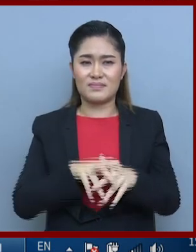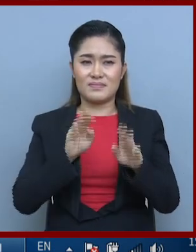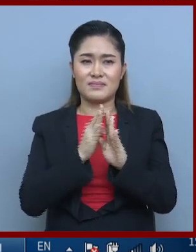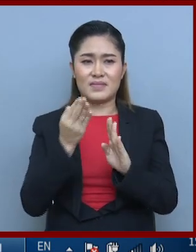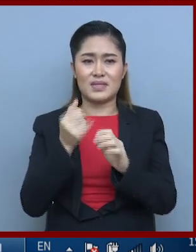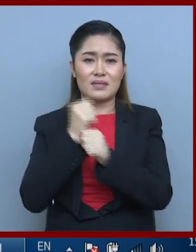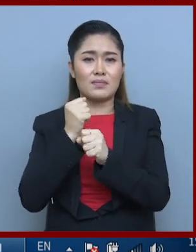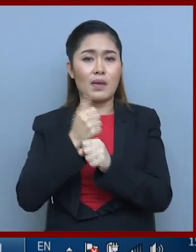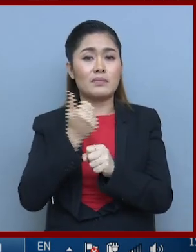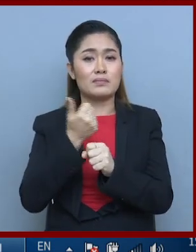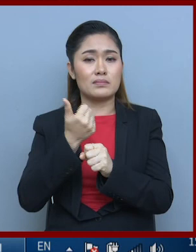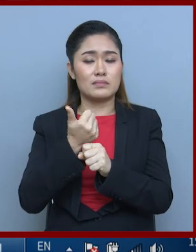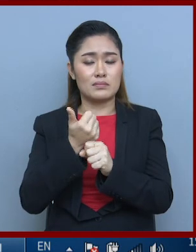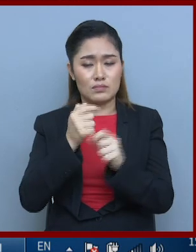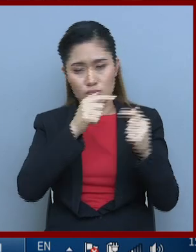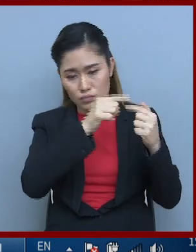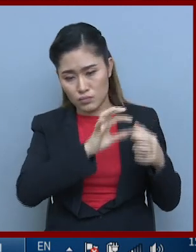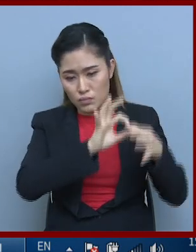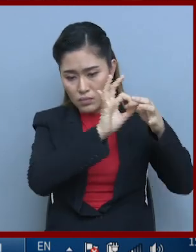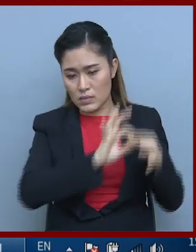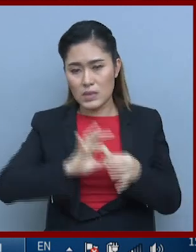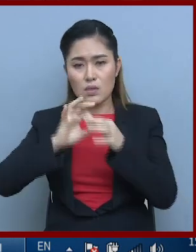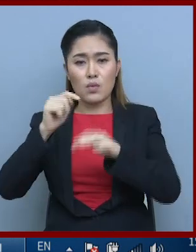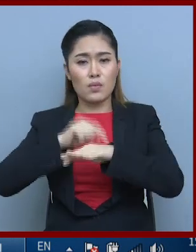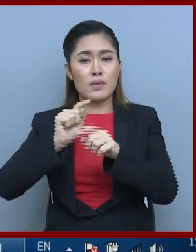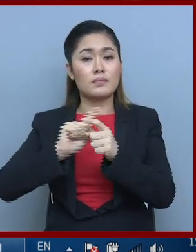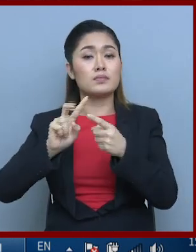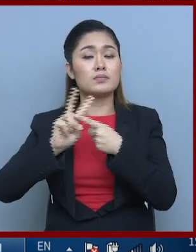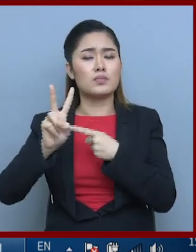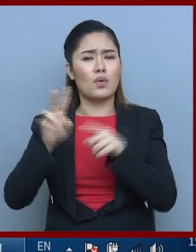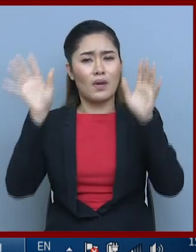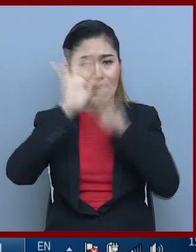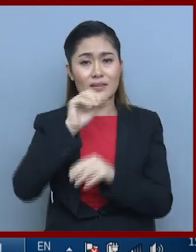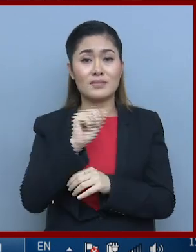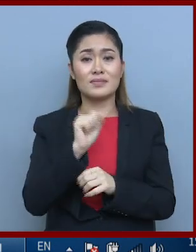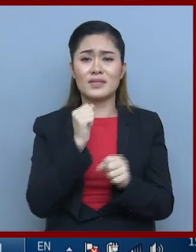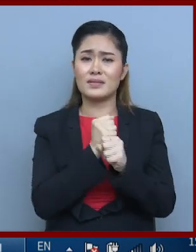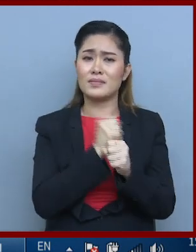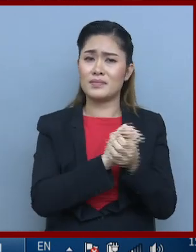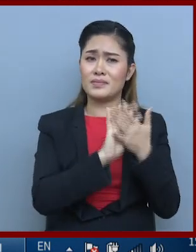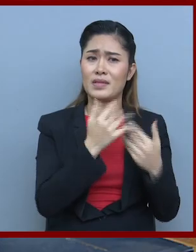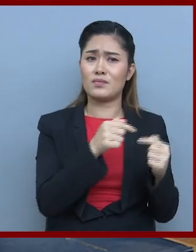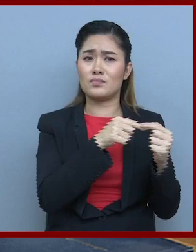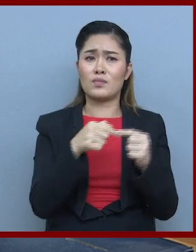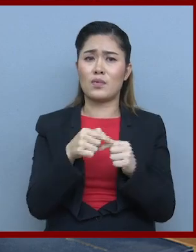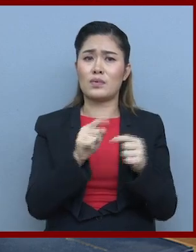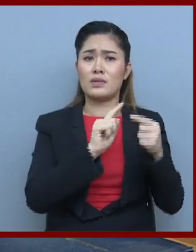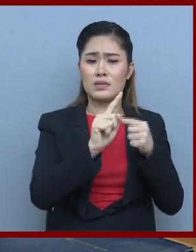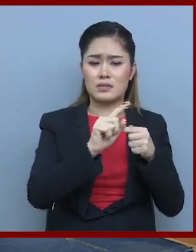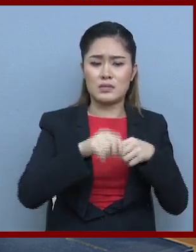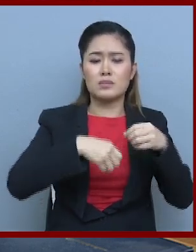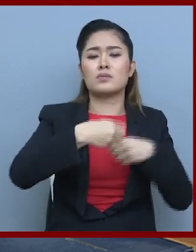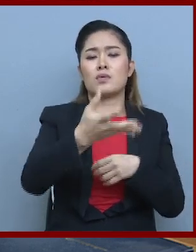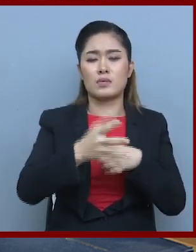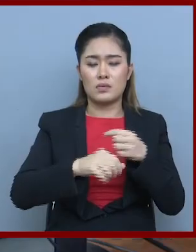ไปเปิดการทำงานของไทม์เมอร์2ลักษณะคล้ายกันโยนไม้ฉันทำเสร็จแล้วโยนไทม์เมอร์1เสร็จแล้วโยนง